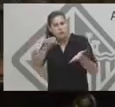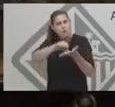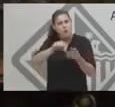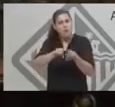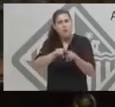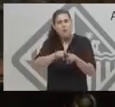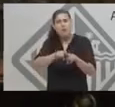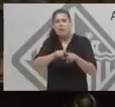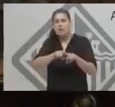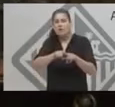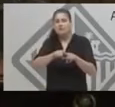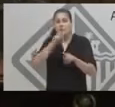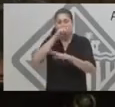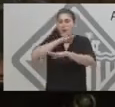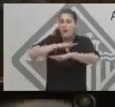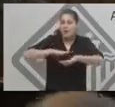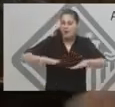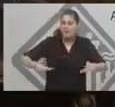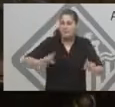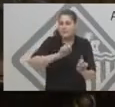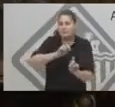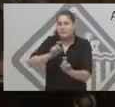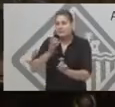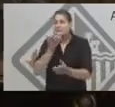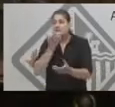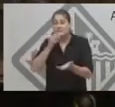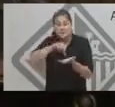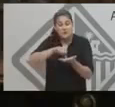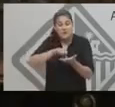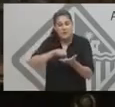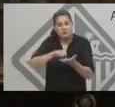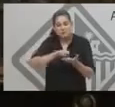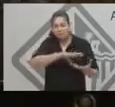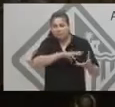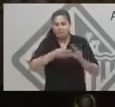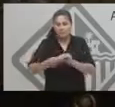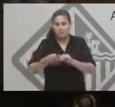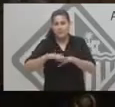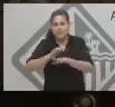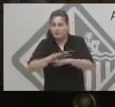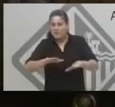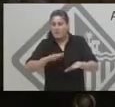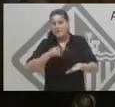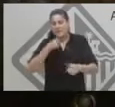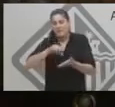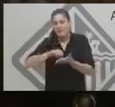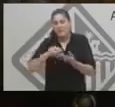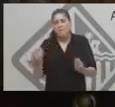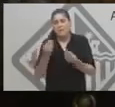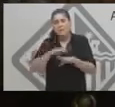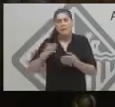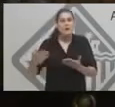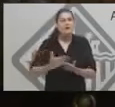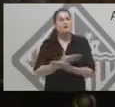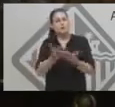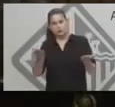educadora i amiga de la infància, perquè si la ciutat està pensada pels més petits, serà una ciutat millor per a tothom. Jo sempre dic que si feim